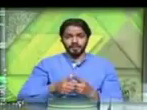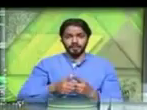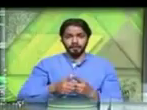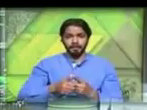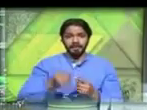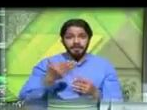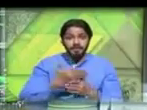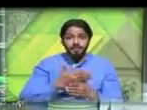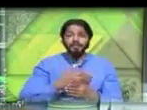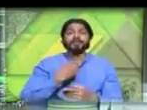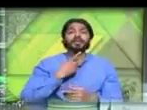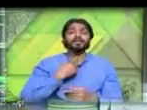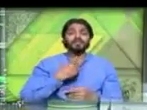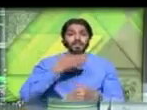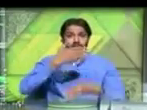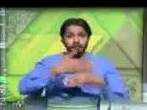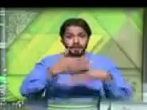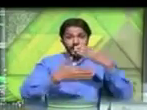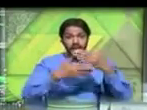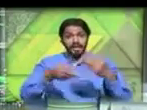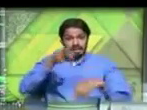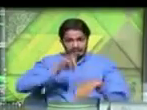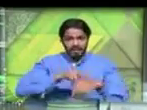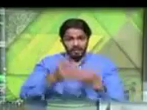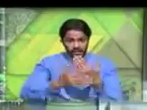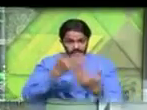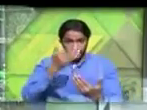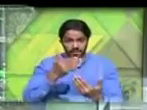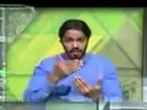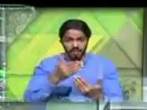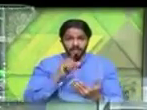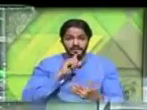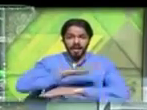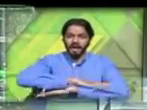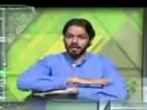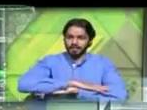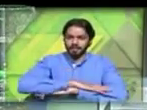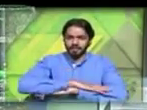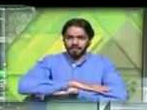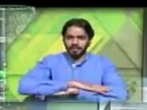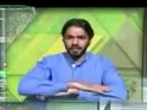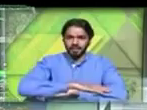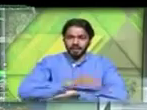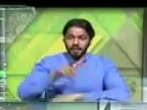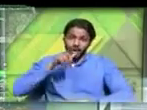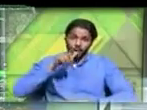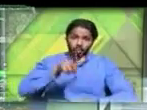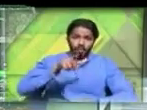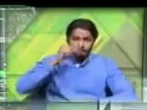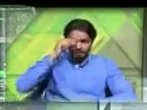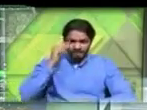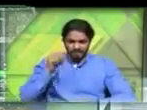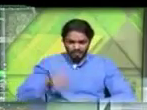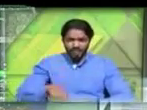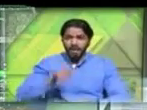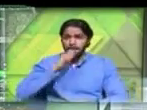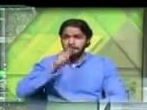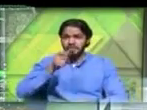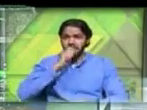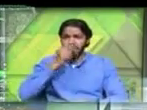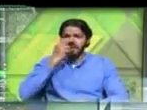بناء مؤدبا مهذبا. فهذا لا يقول منصف أننا